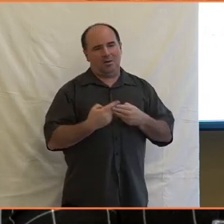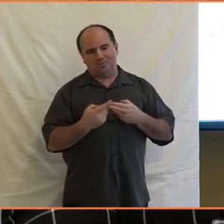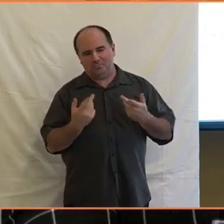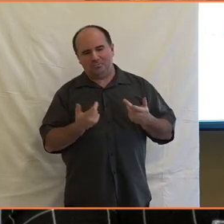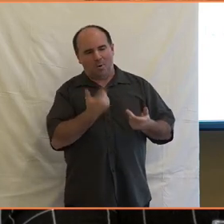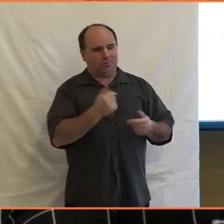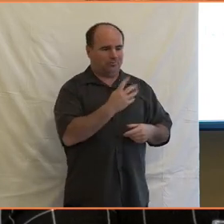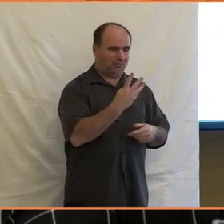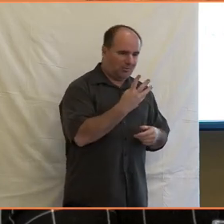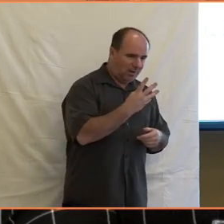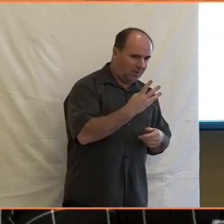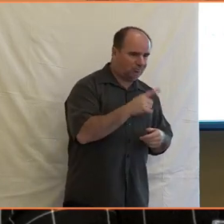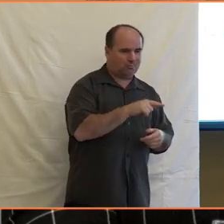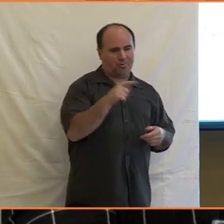nějakých